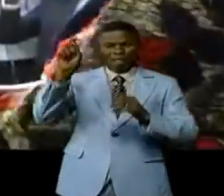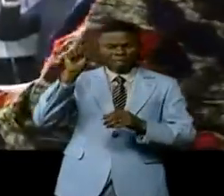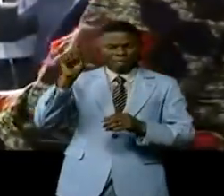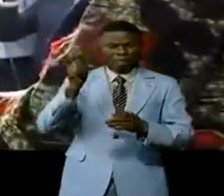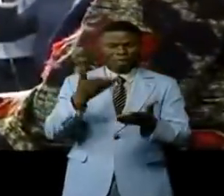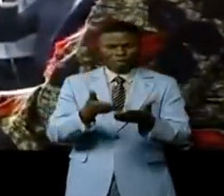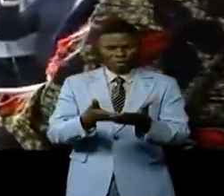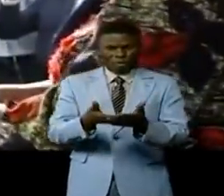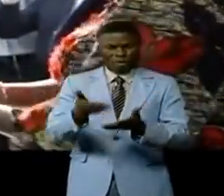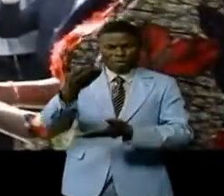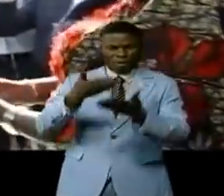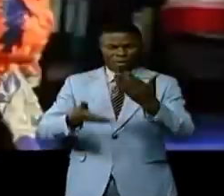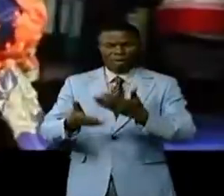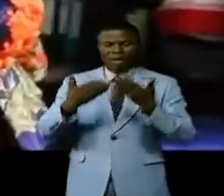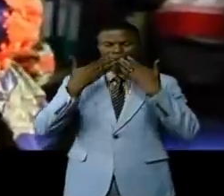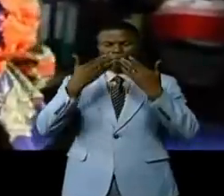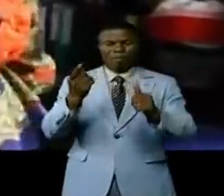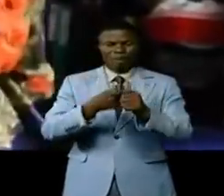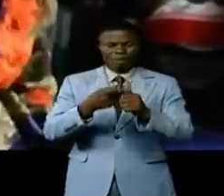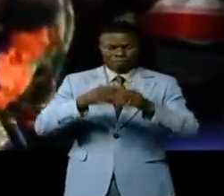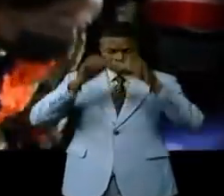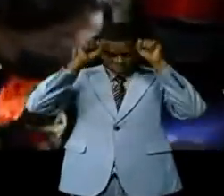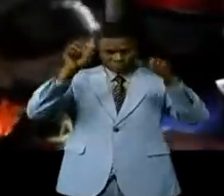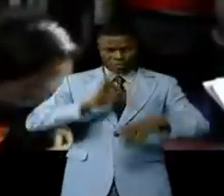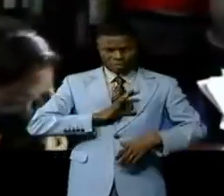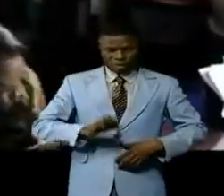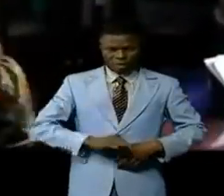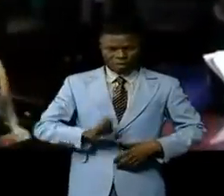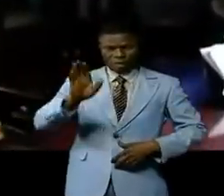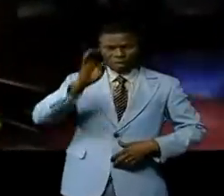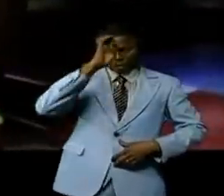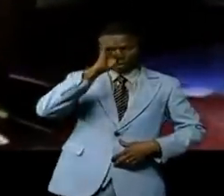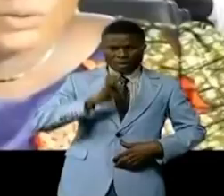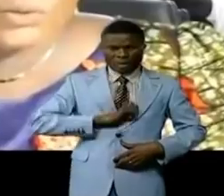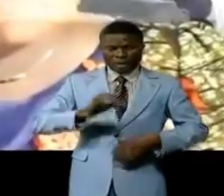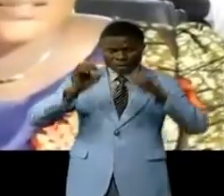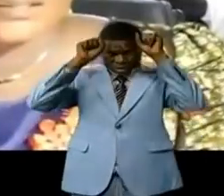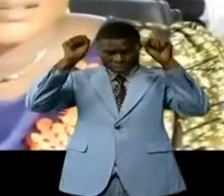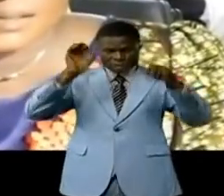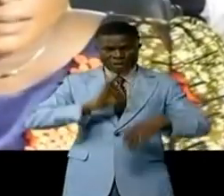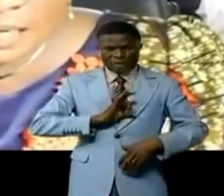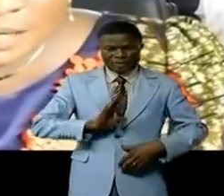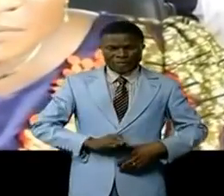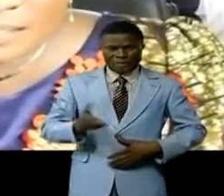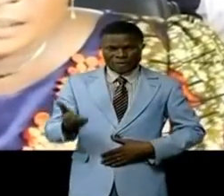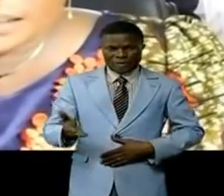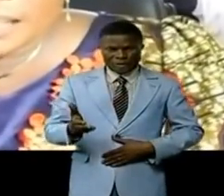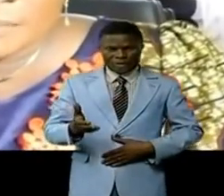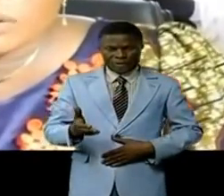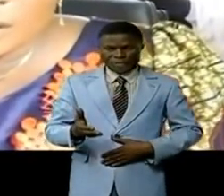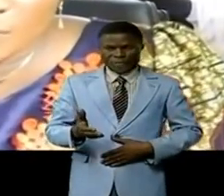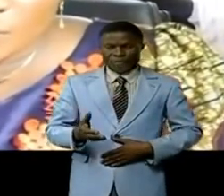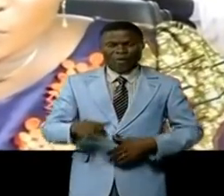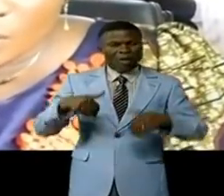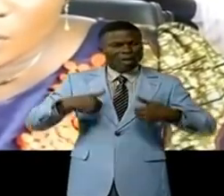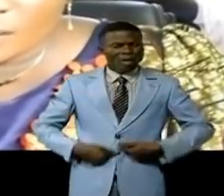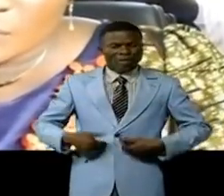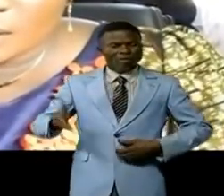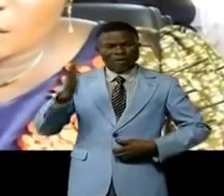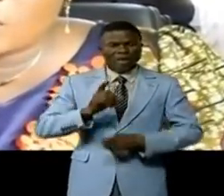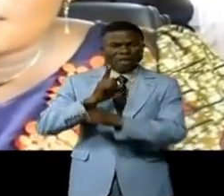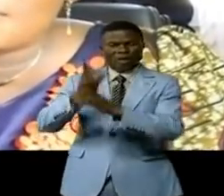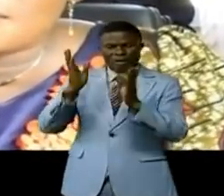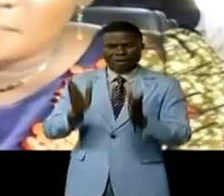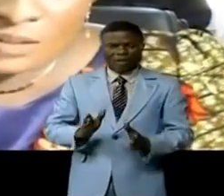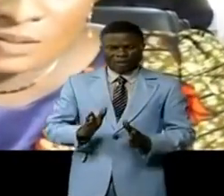Tuluka. Mes remerciements s'adressent au chef de l'État, son Excellence M. Félix Antoine Tshisekedi, l'infatigable défenseur des